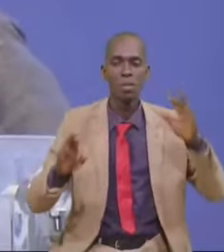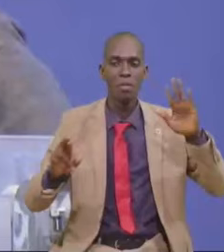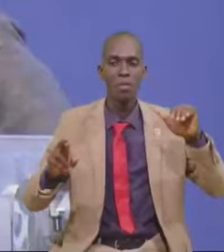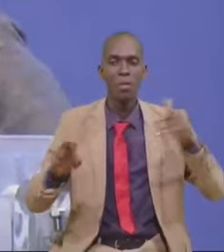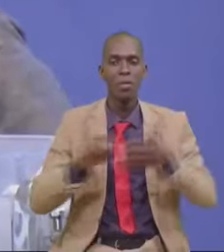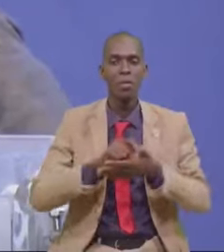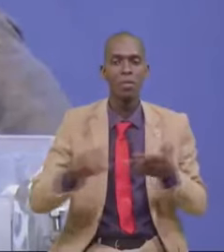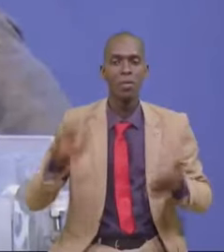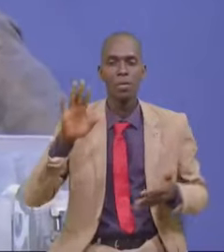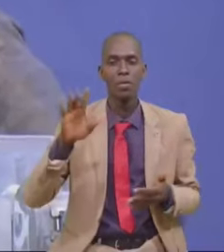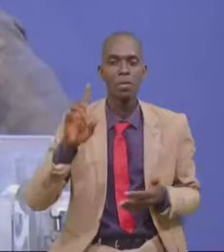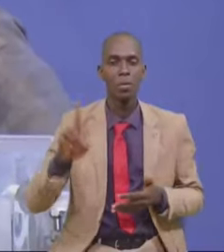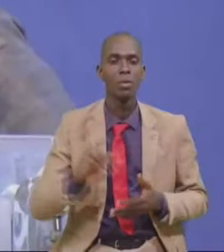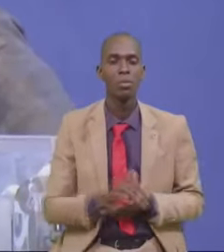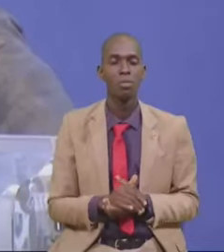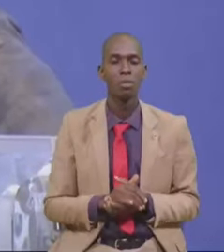Corinthiens 15,